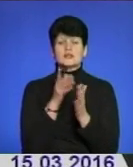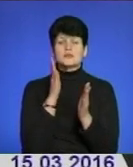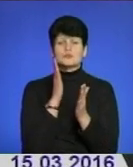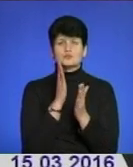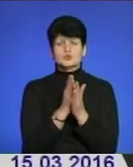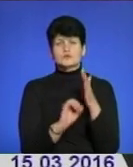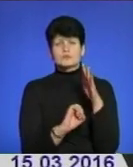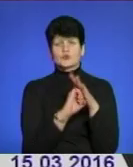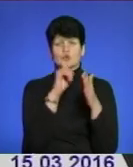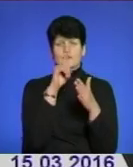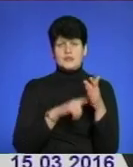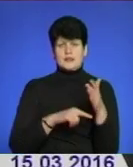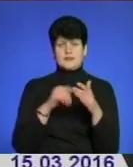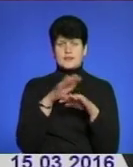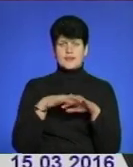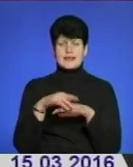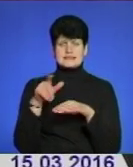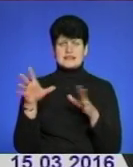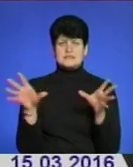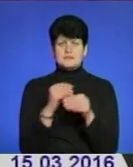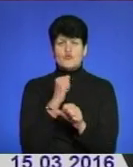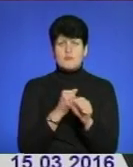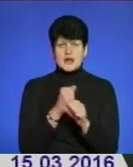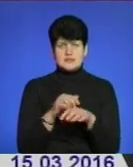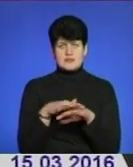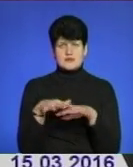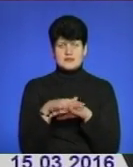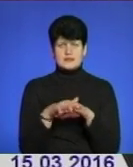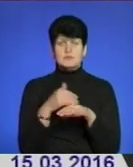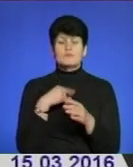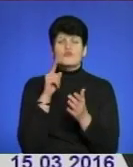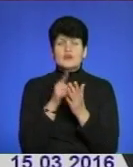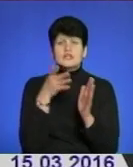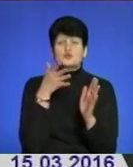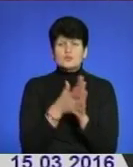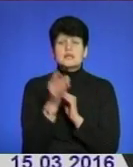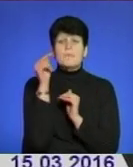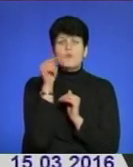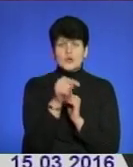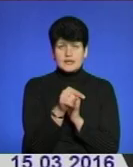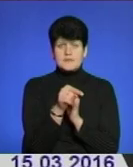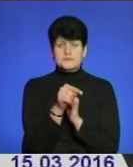запорукою якраз довіри населення, співпраця населення. Ми повинні розуміти про те, що